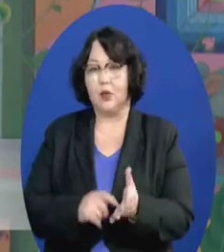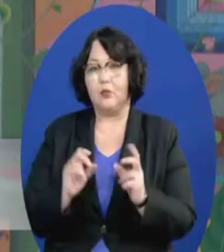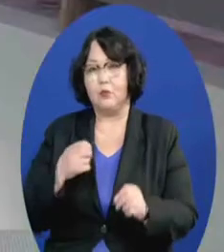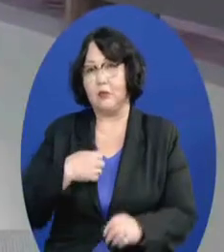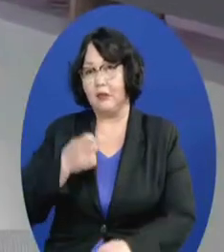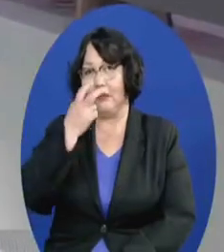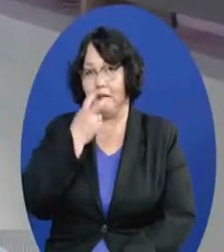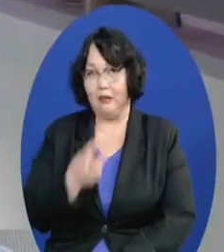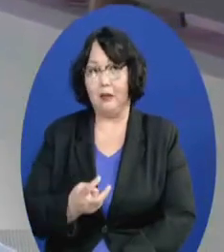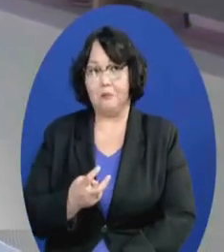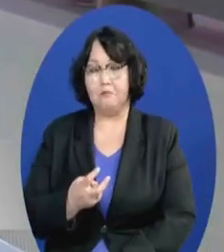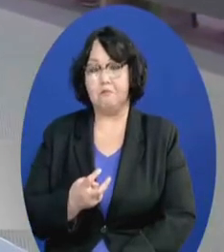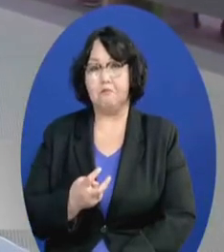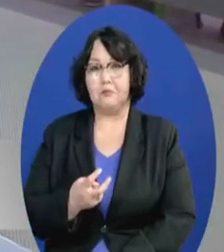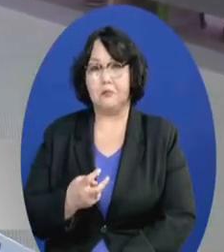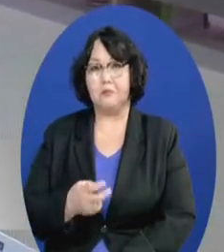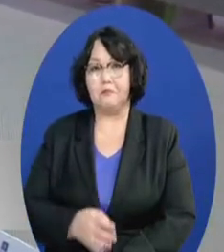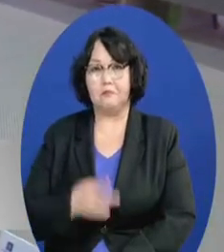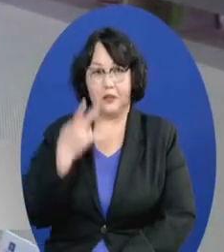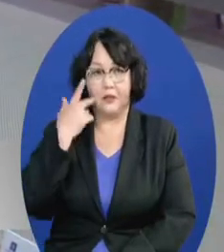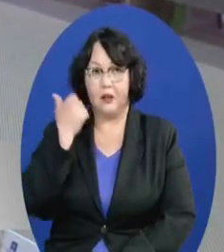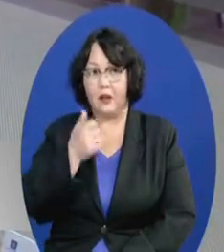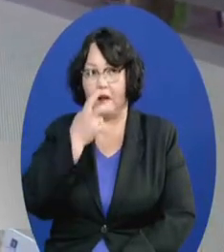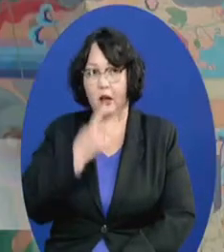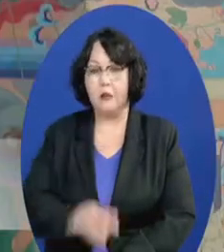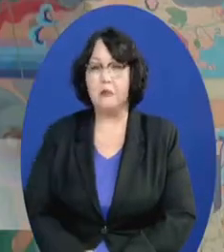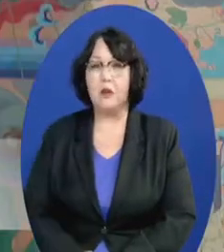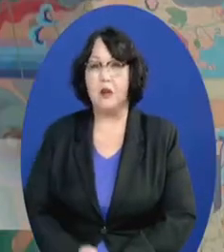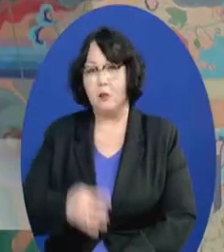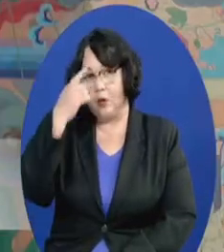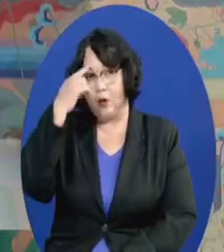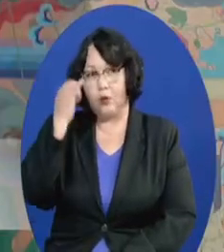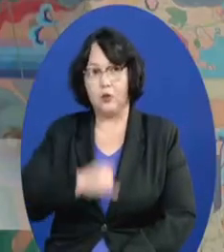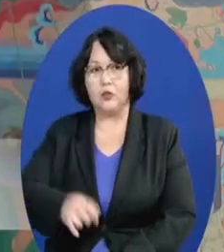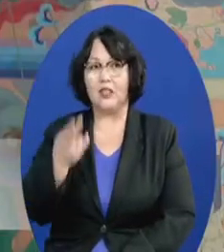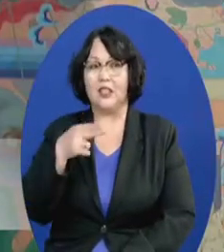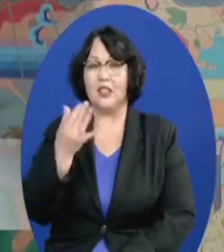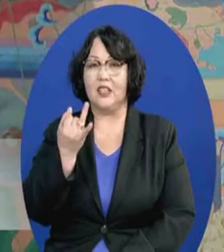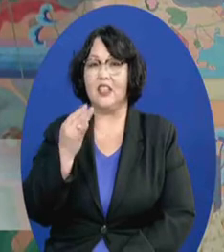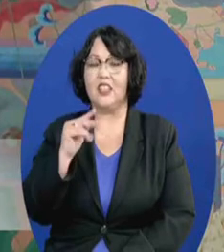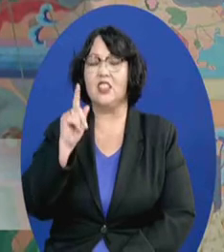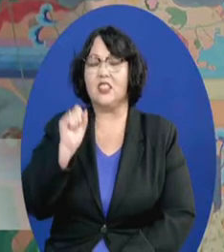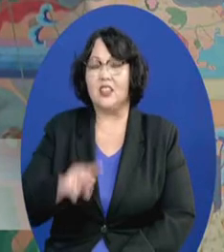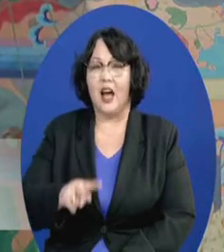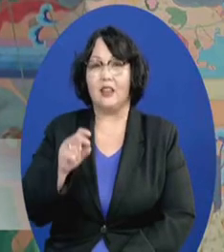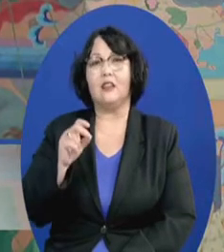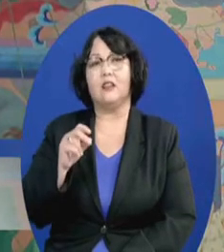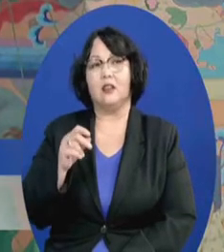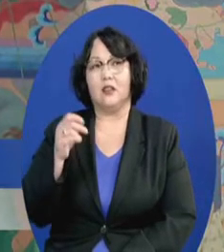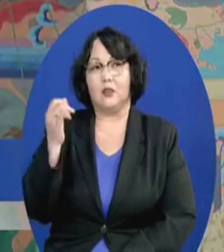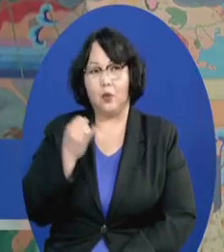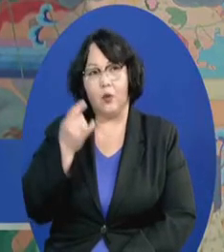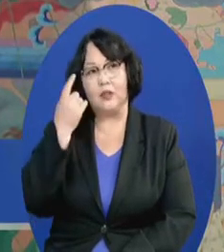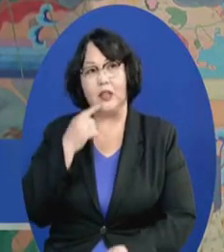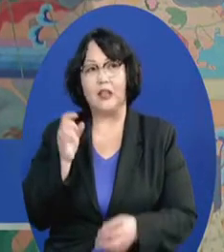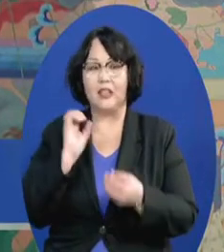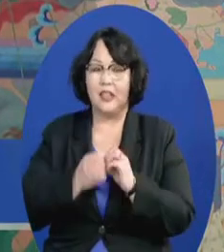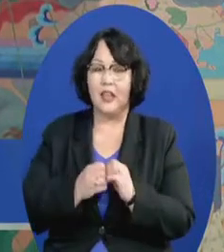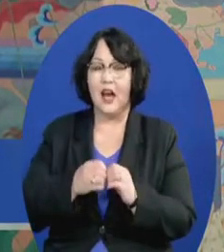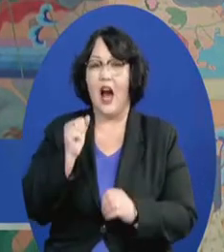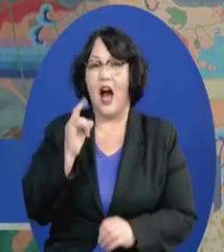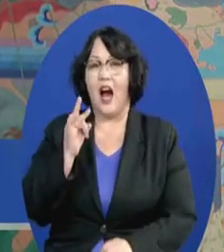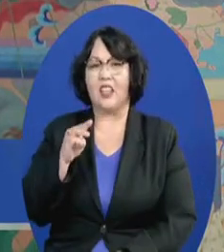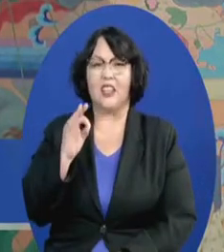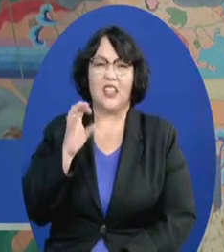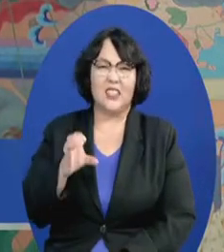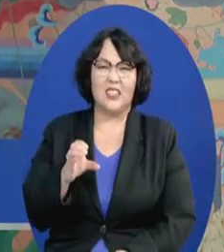юм уу гэдэг байдал бол үргэлж харагдаж байгаа. Монголын дижитал артистуудын бол би маш их хүндэлдэг. Маш чадварлаг уран бүтээлчид